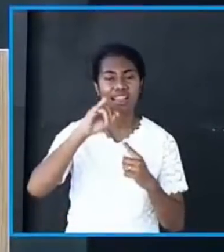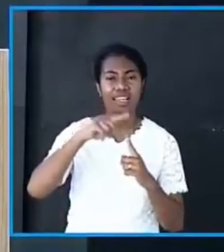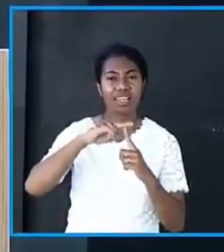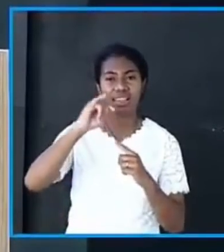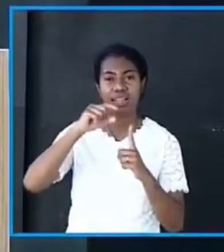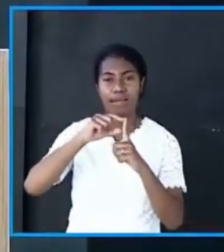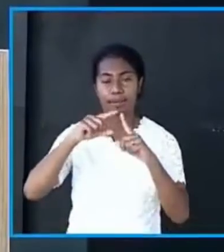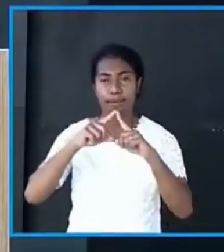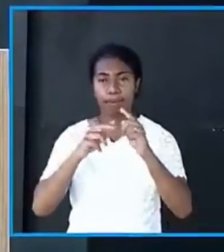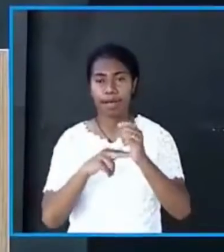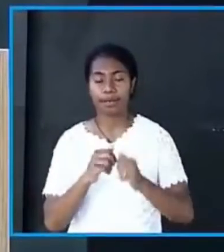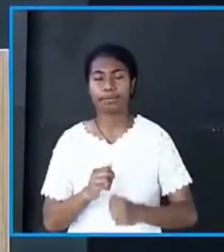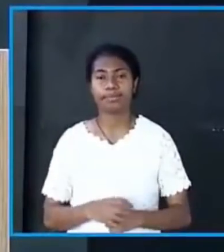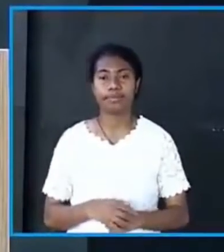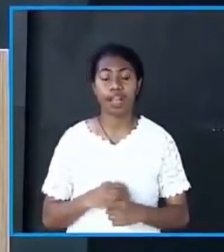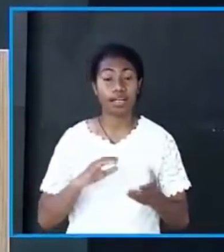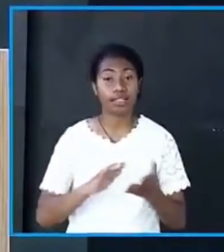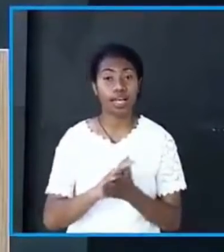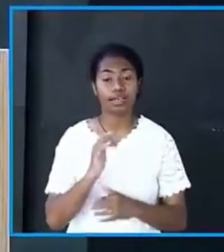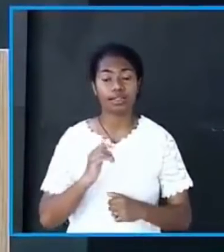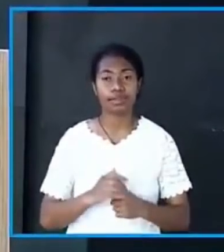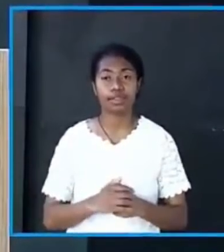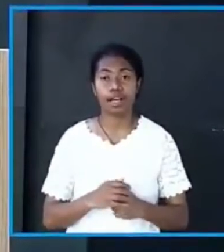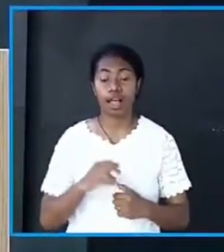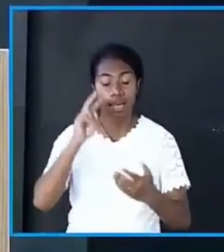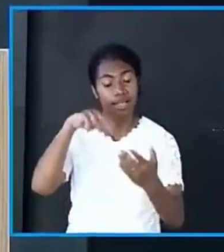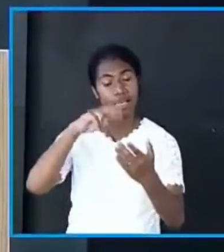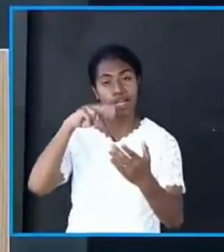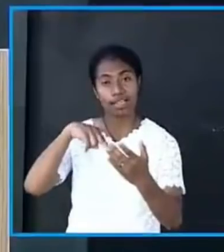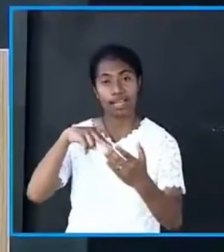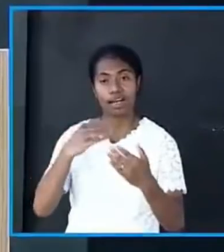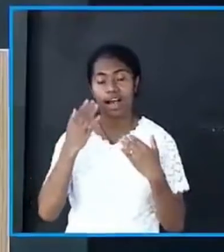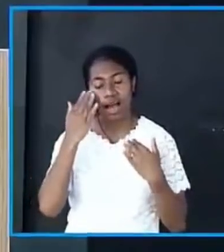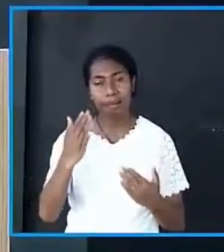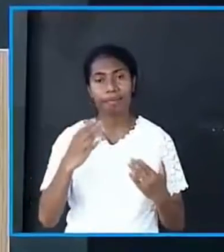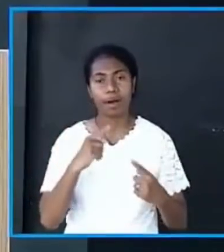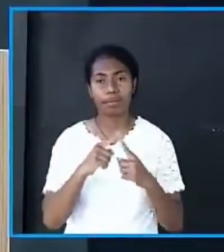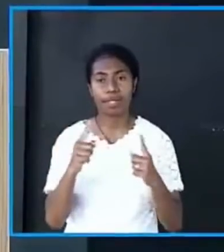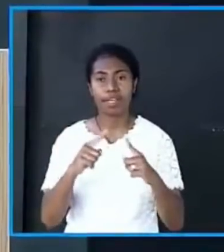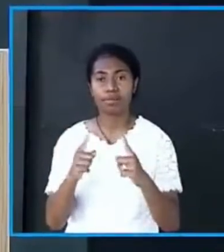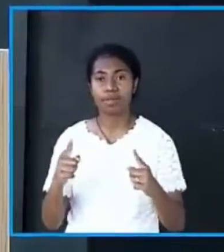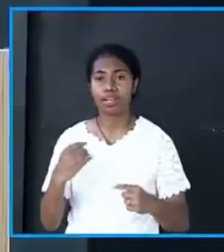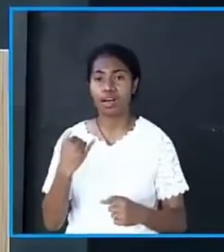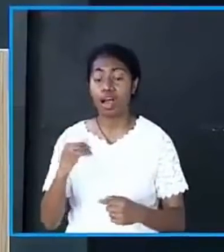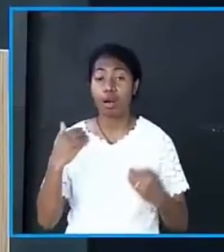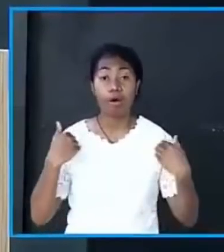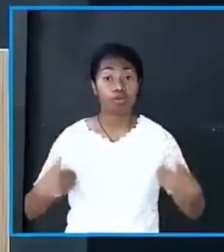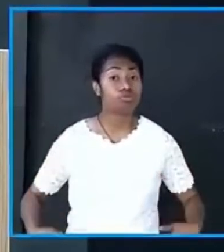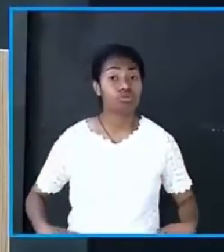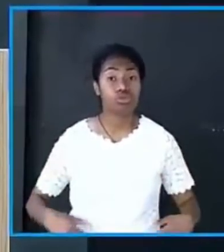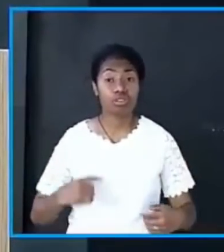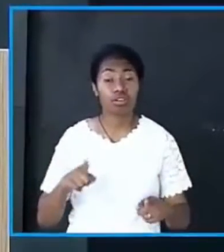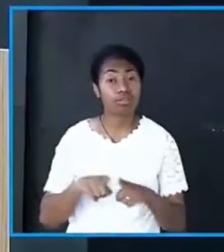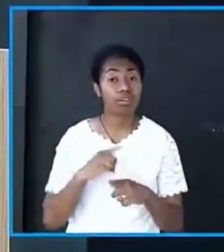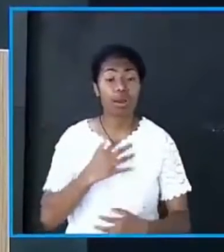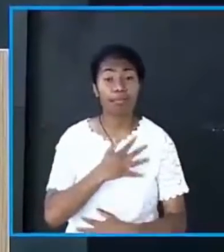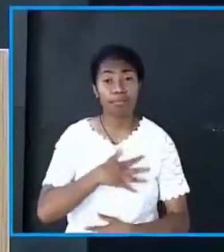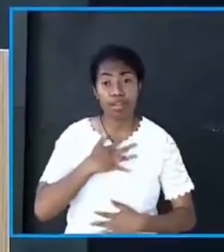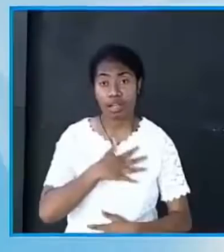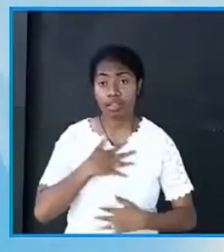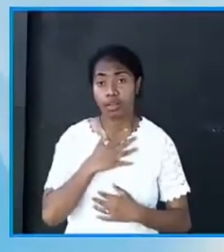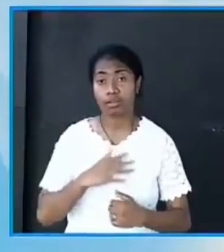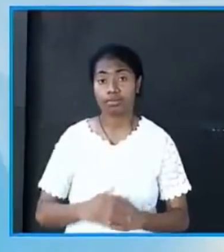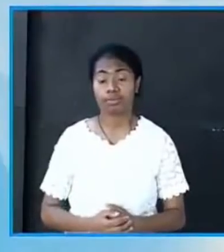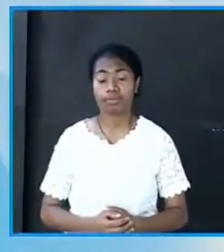pendeta Stephen Tong dan lihatlah Apa bedanya manusia dan binatang kutipan pertama dari